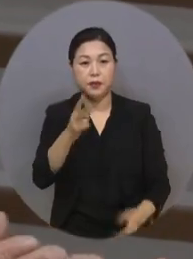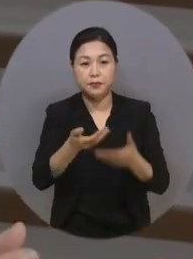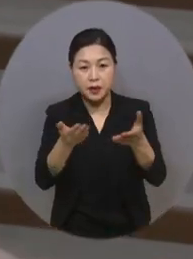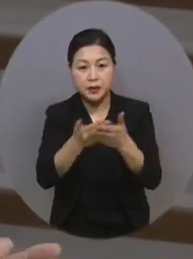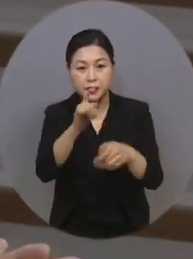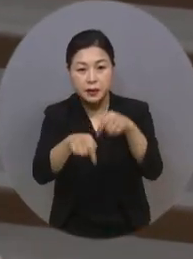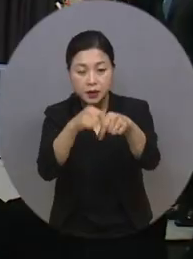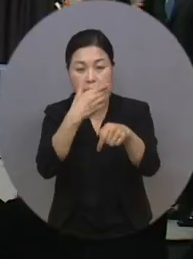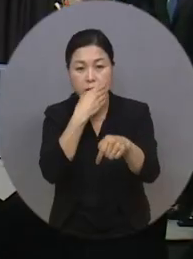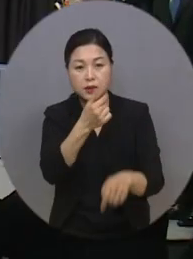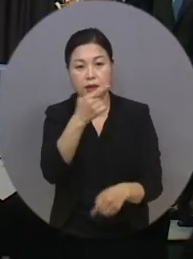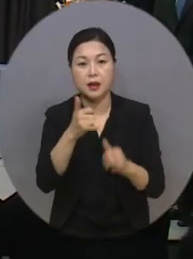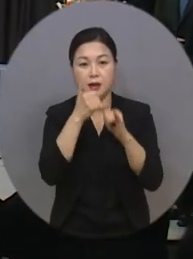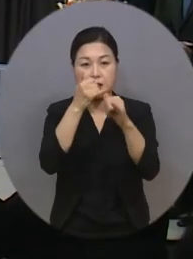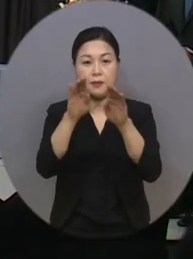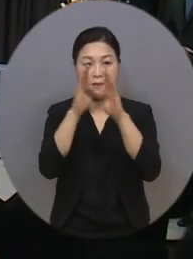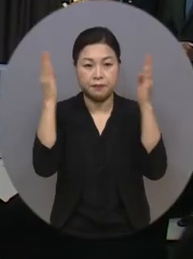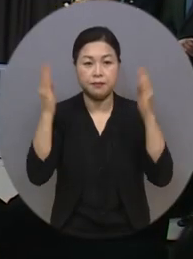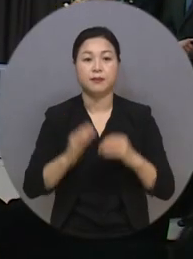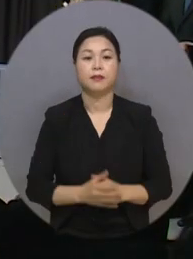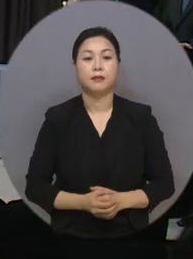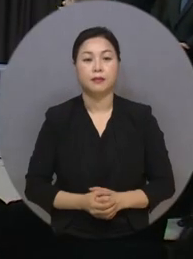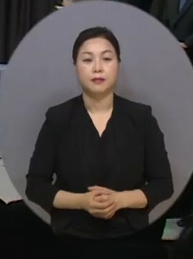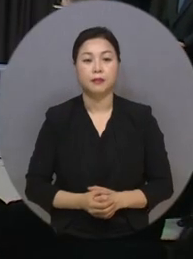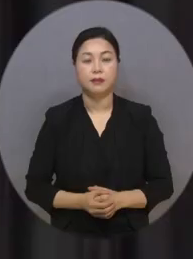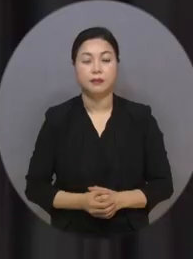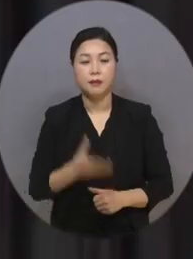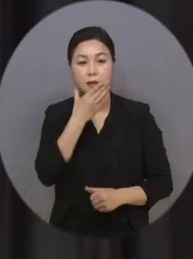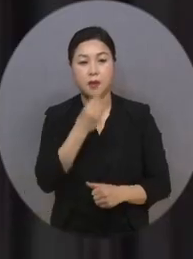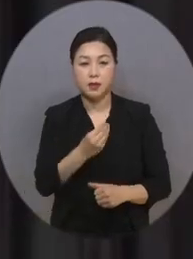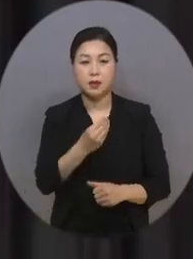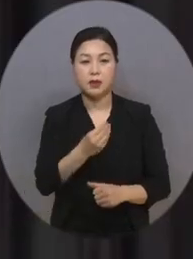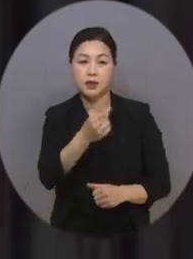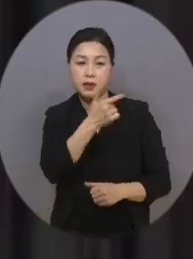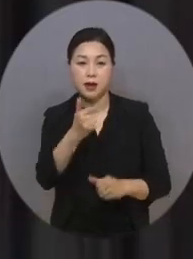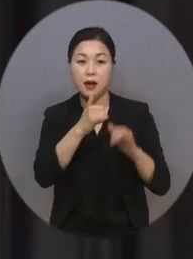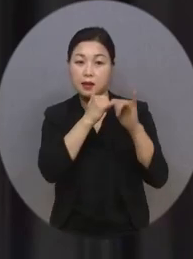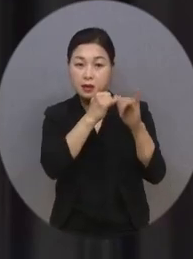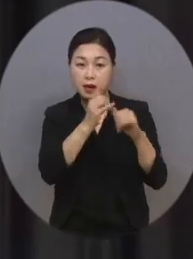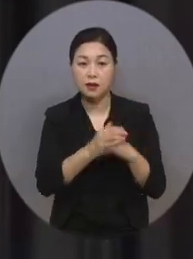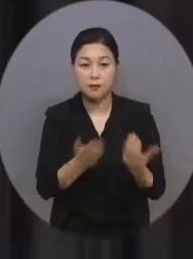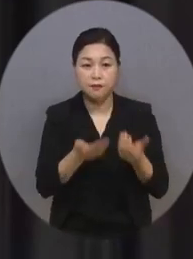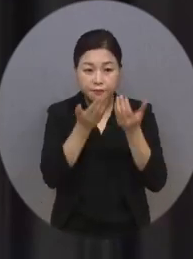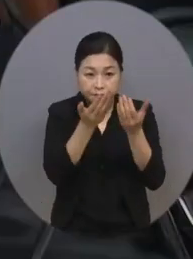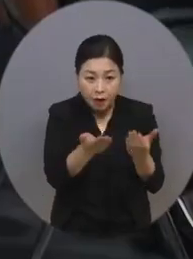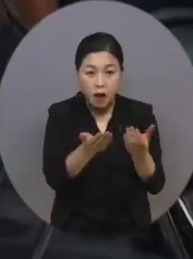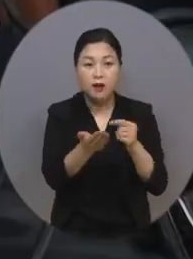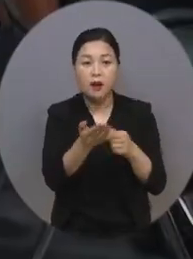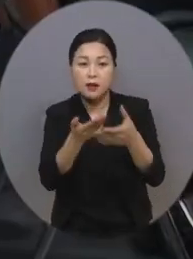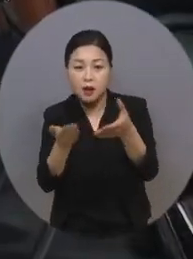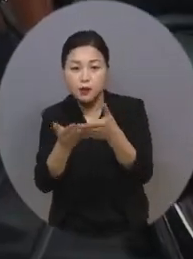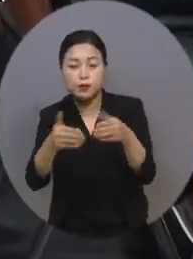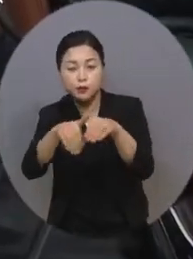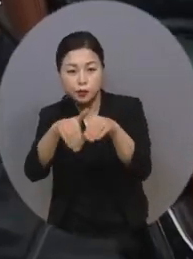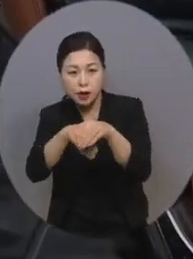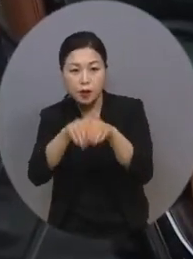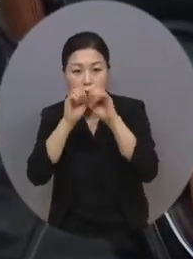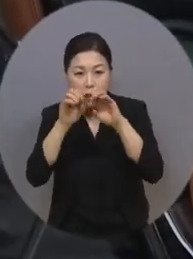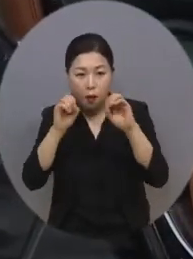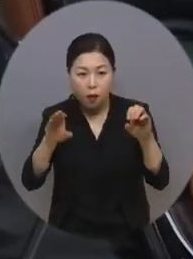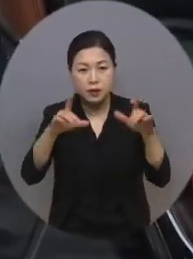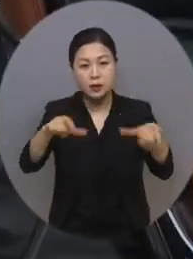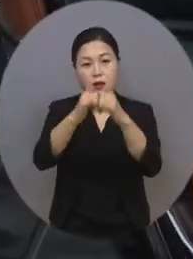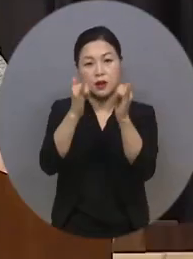실천 복지 대상을 개최했습니다. 복지 대상은 봉사와 나눔 문화를 널리 알리고 지역사회 발전에